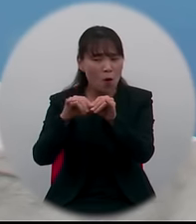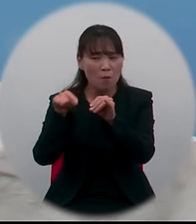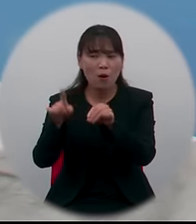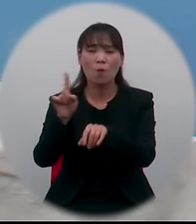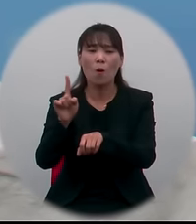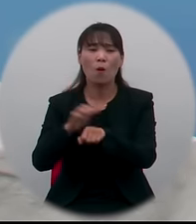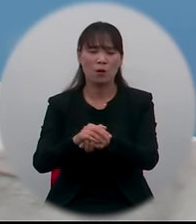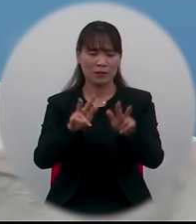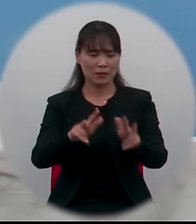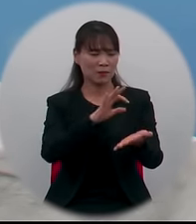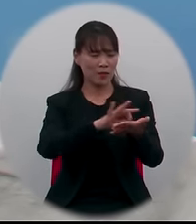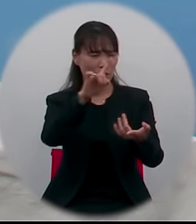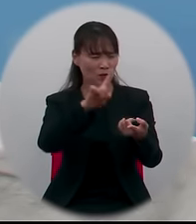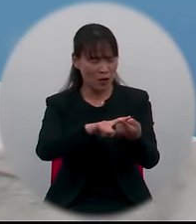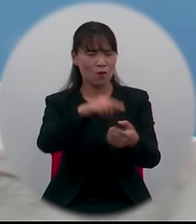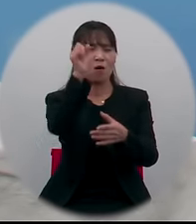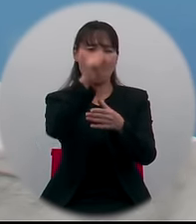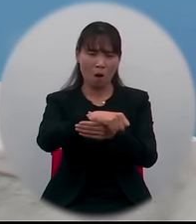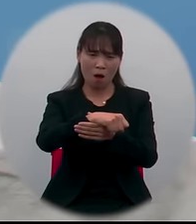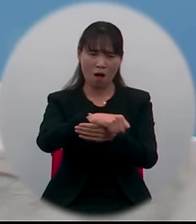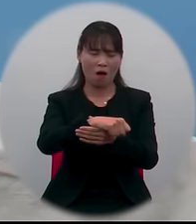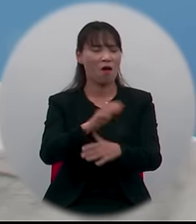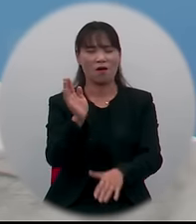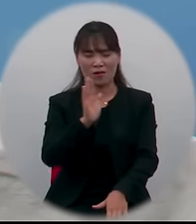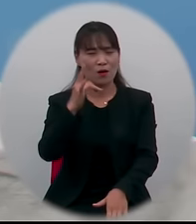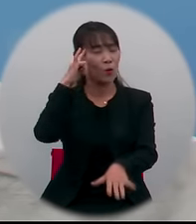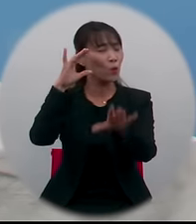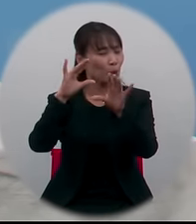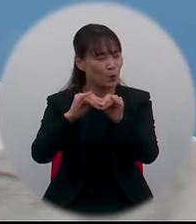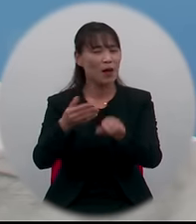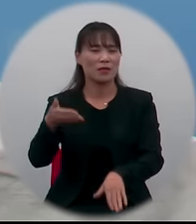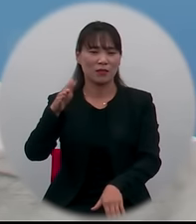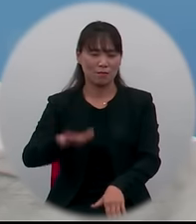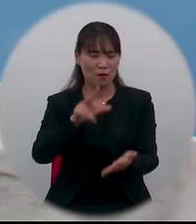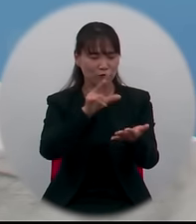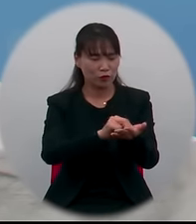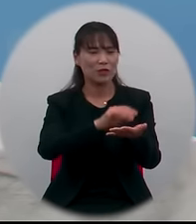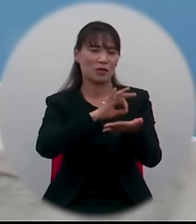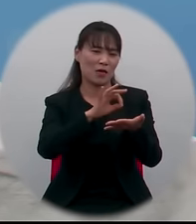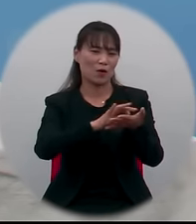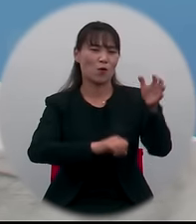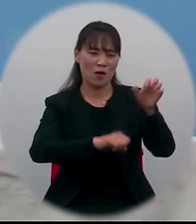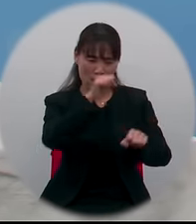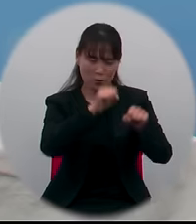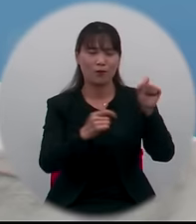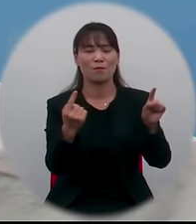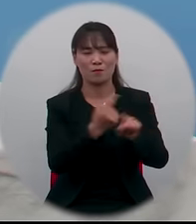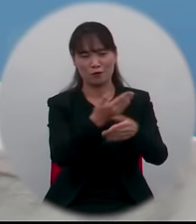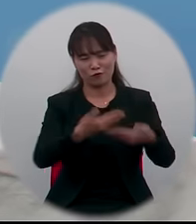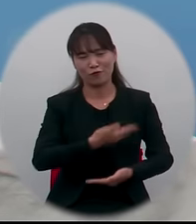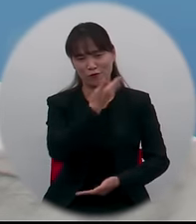공감하라 것이 지금의 사용 모습을 허락하시는 뜻은 아닙니다 공감은 하되 문제적 사용 태도는